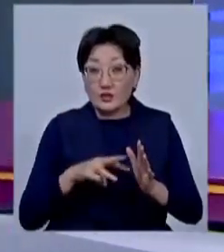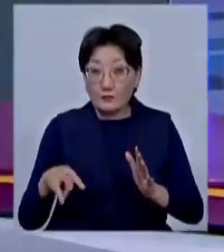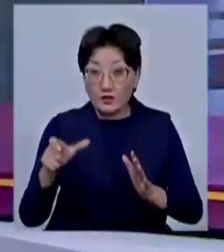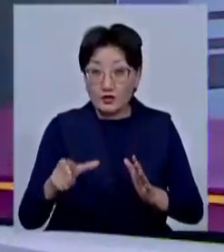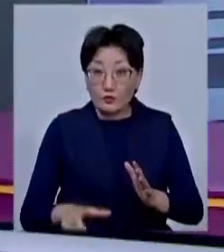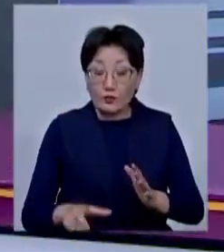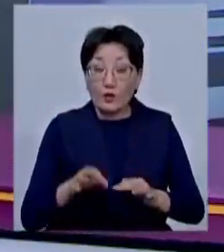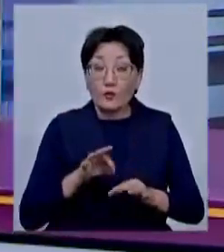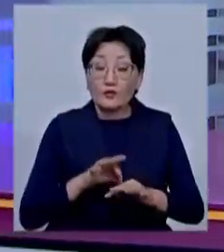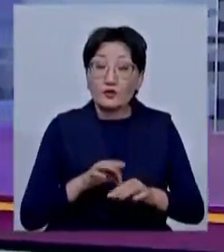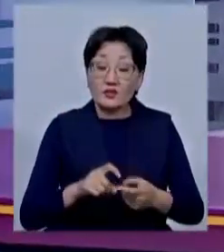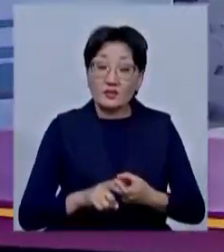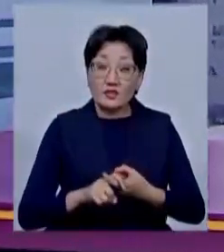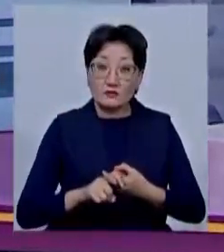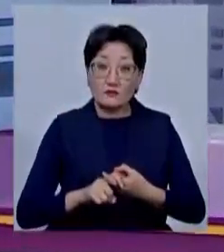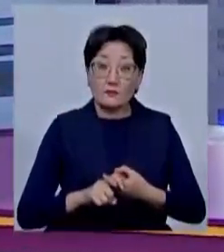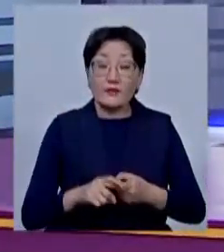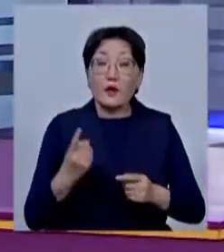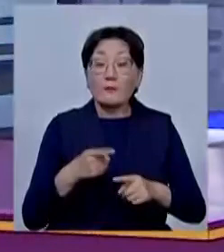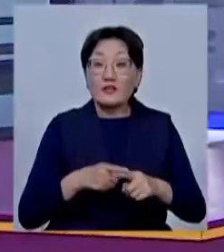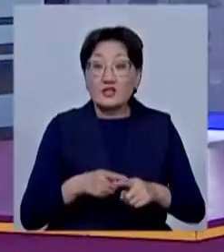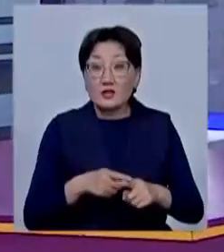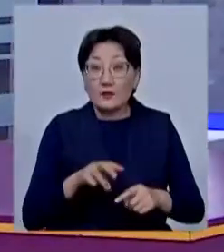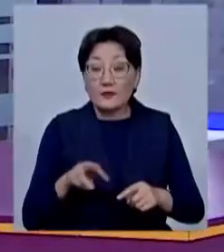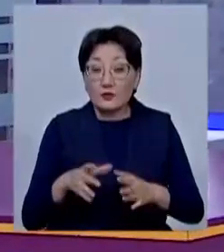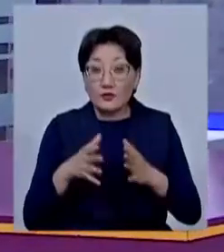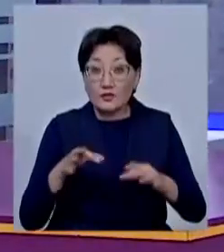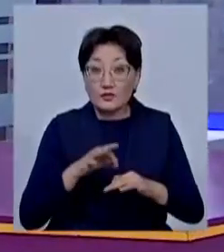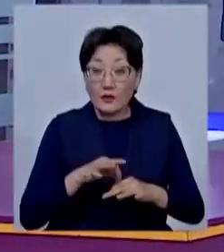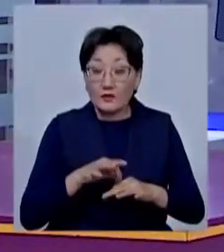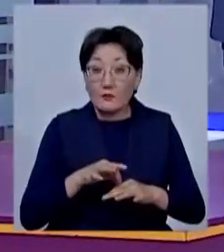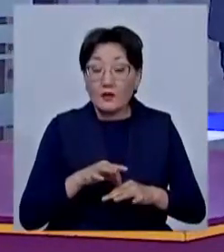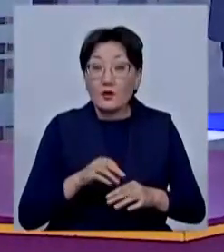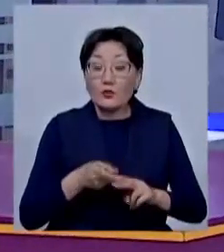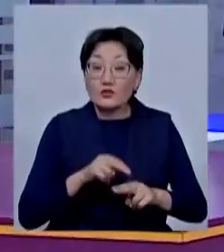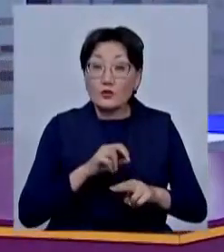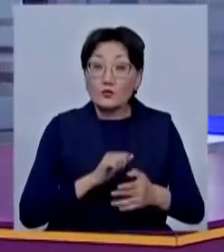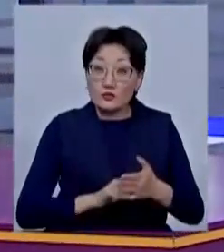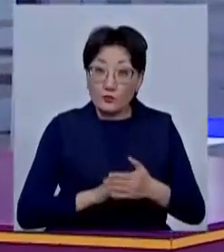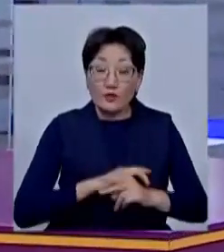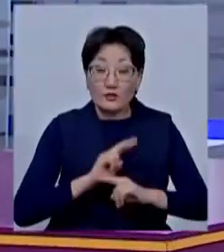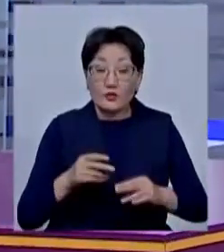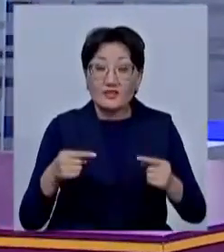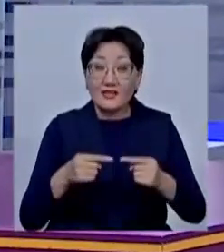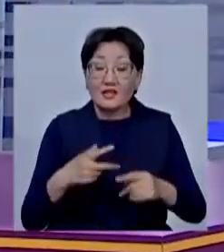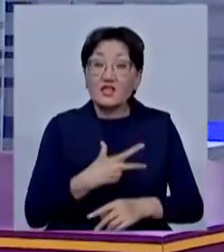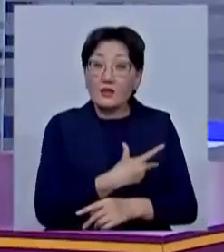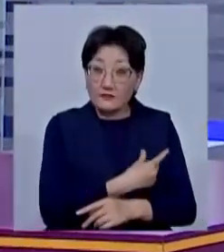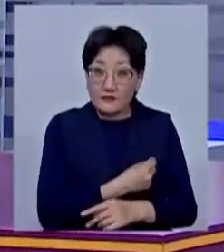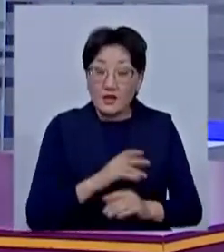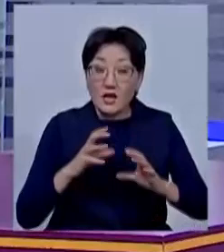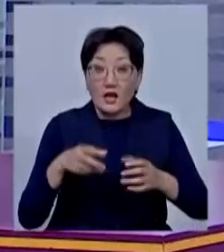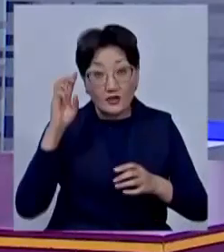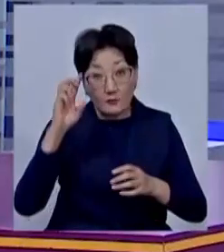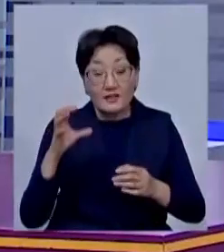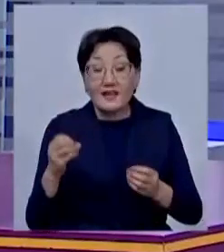миллионнан көбі аталған ауруға шалдыққан, 1,5 миллионнан астам науқас көз жұмды. Құрметті ағайын, нақты вакцинаны әлем